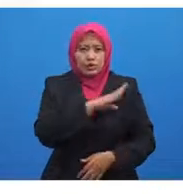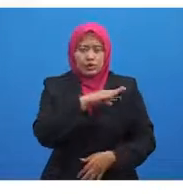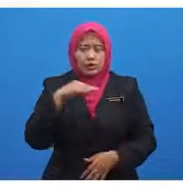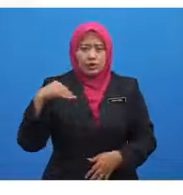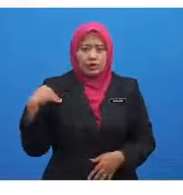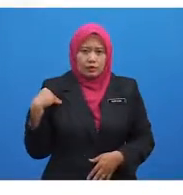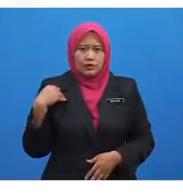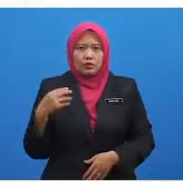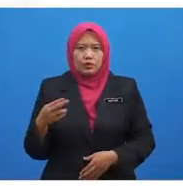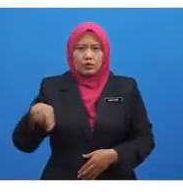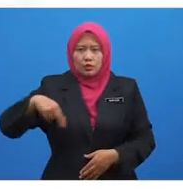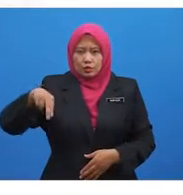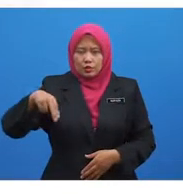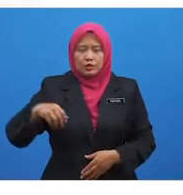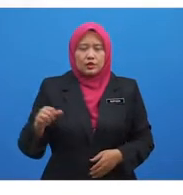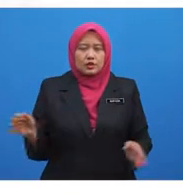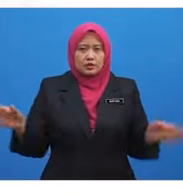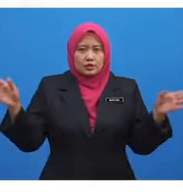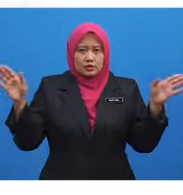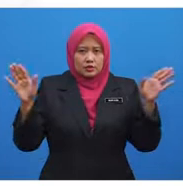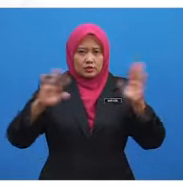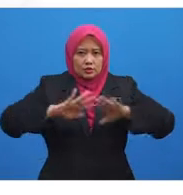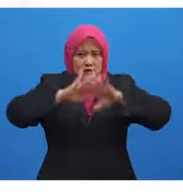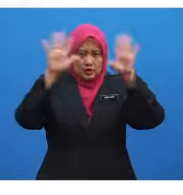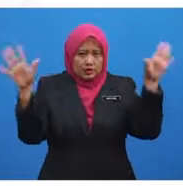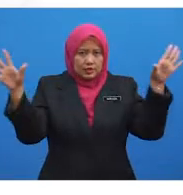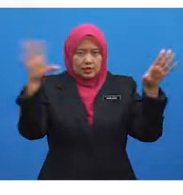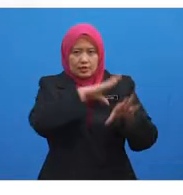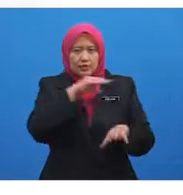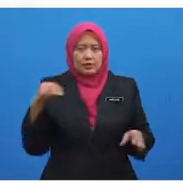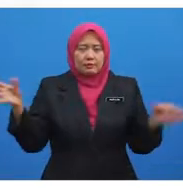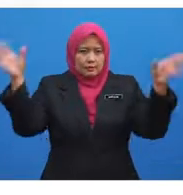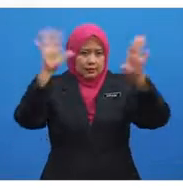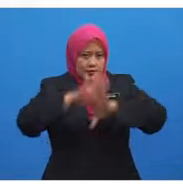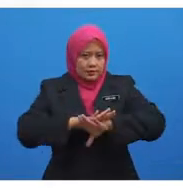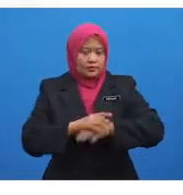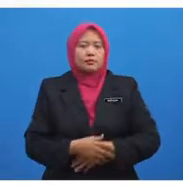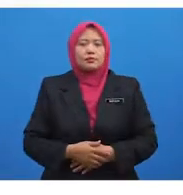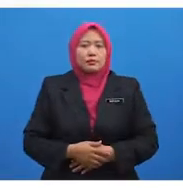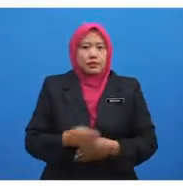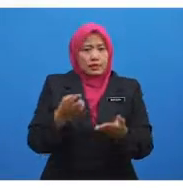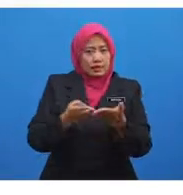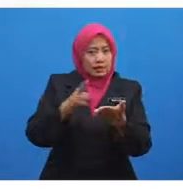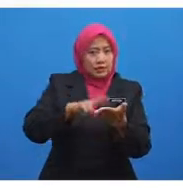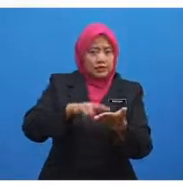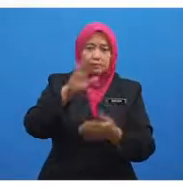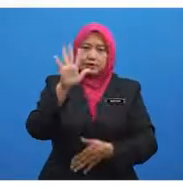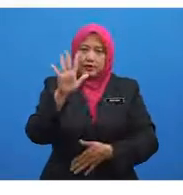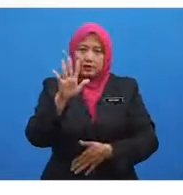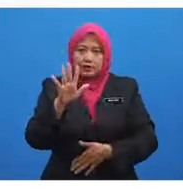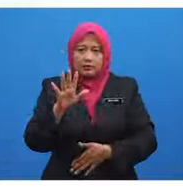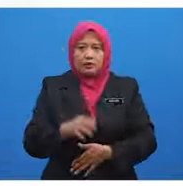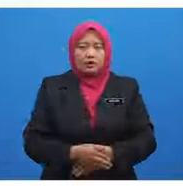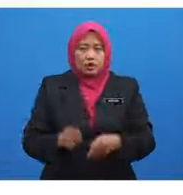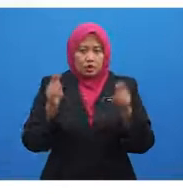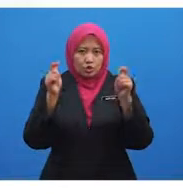tanpa berhenti. Dan dalam rangkap kelima apabila tukang bina istana meninggal dunia selepas